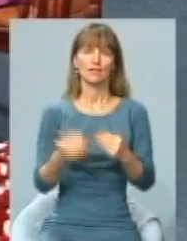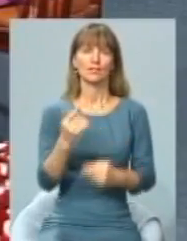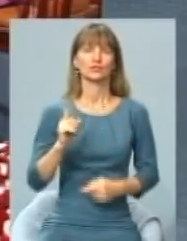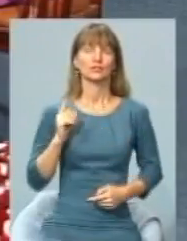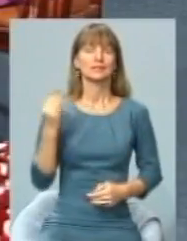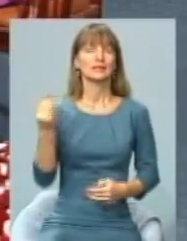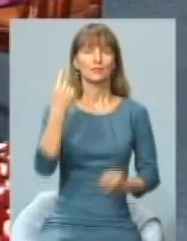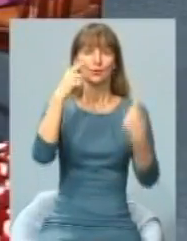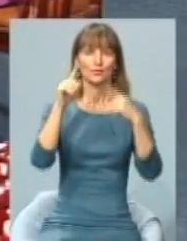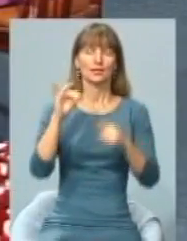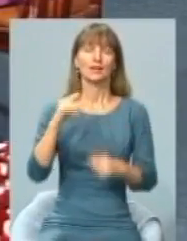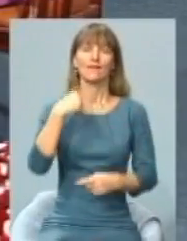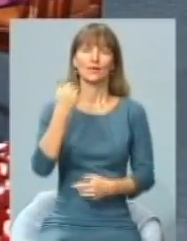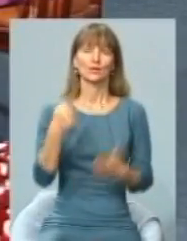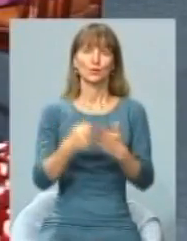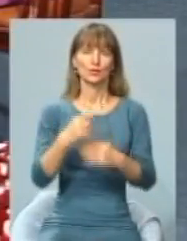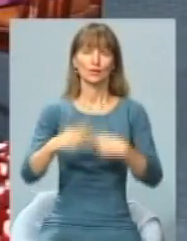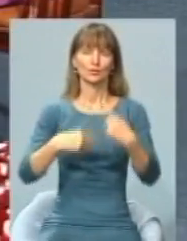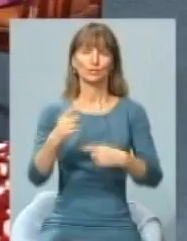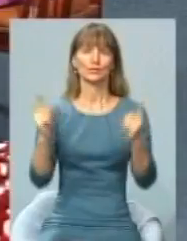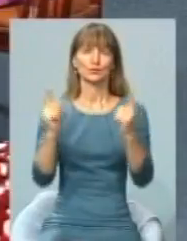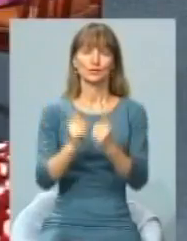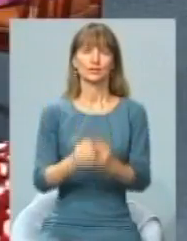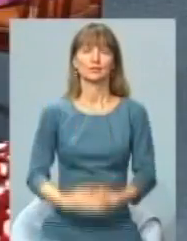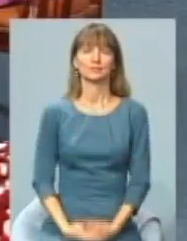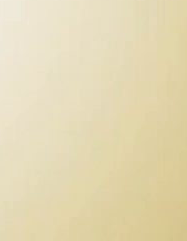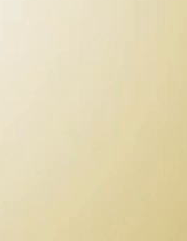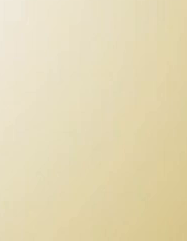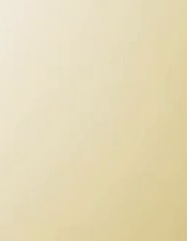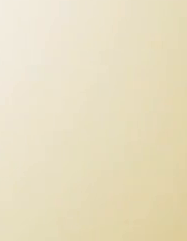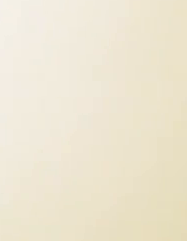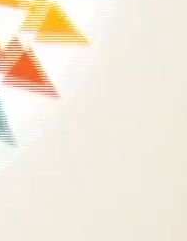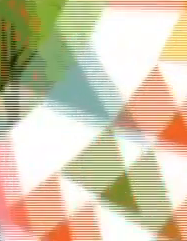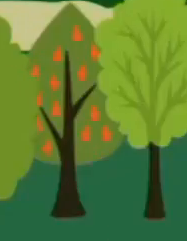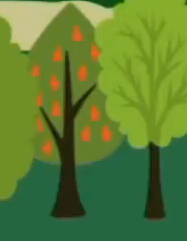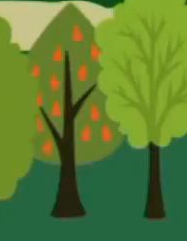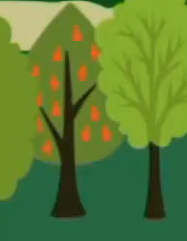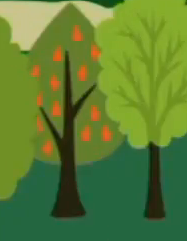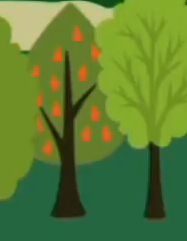чекає цікавий мультфільм і говоримо до наступної зустрічі.